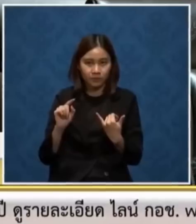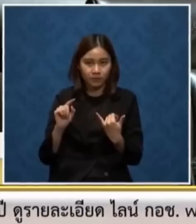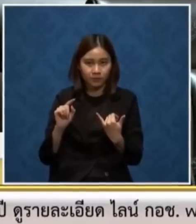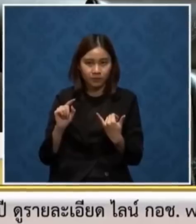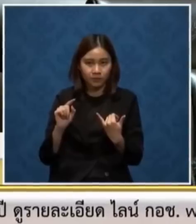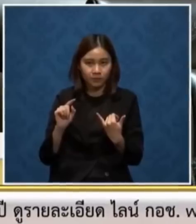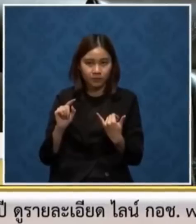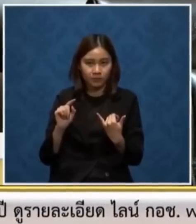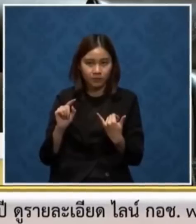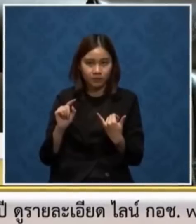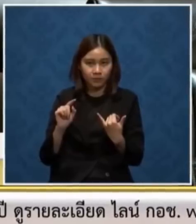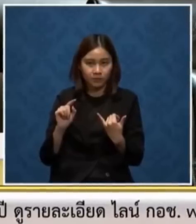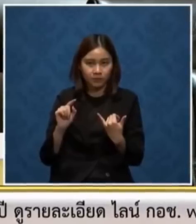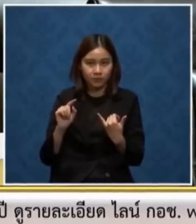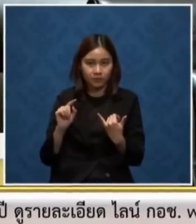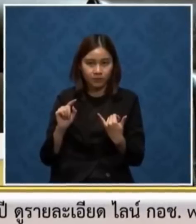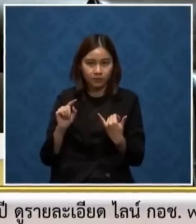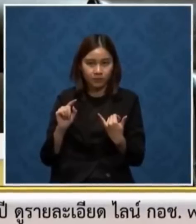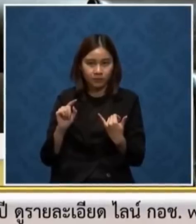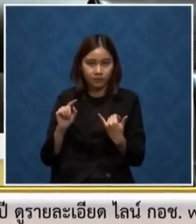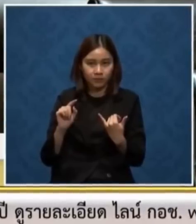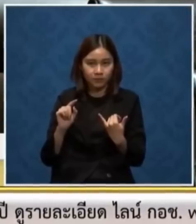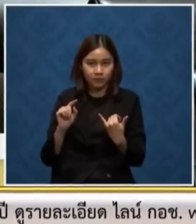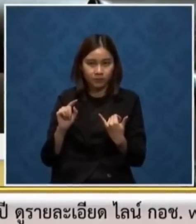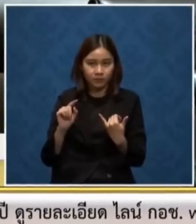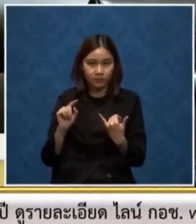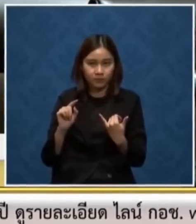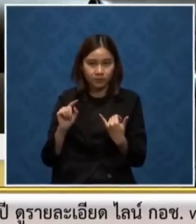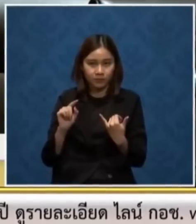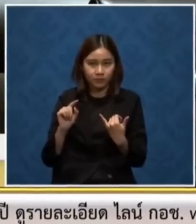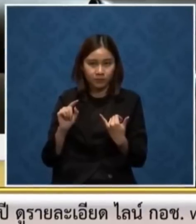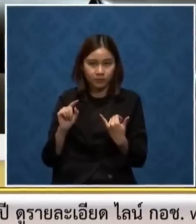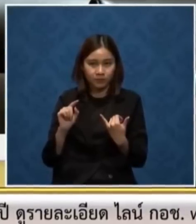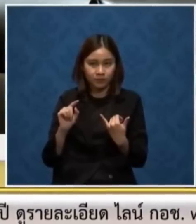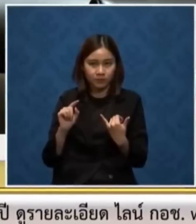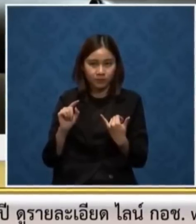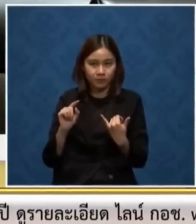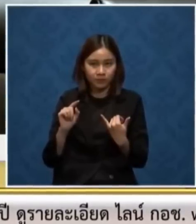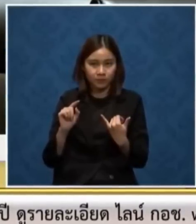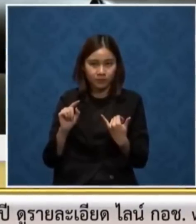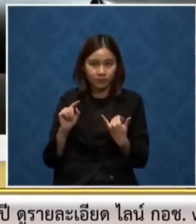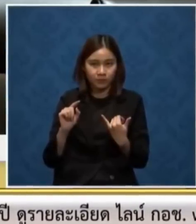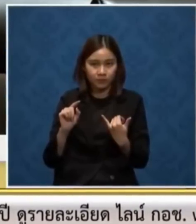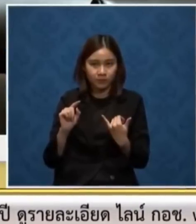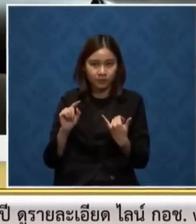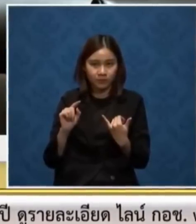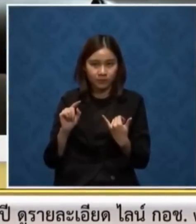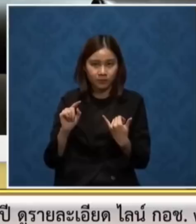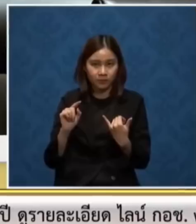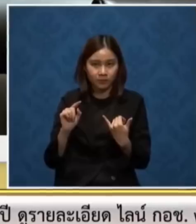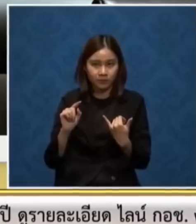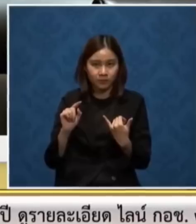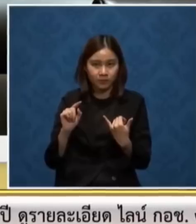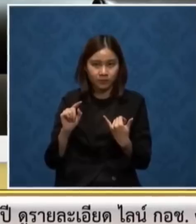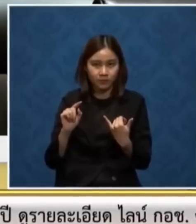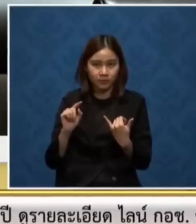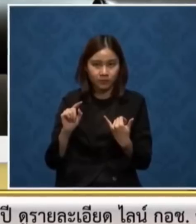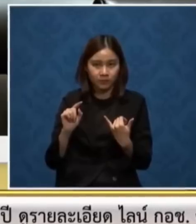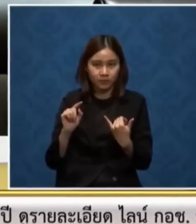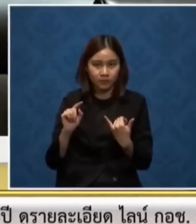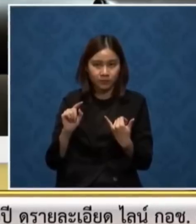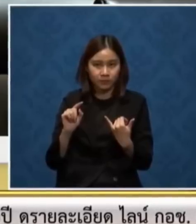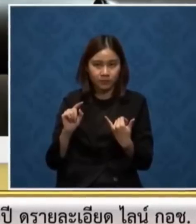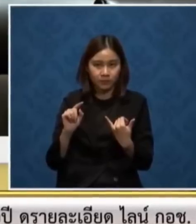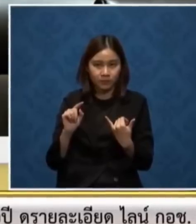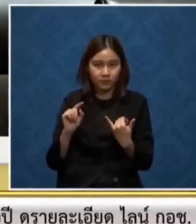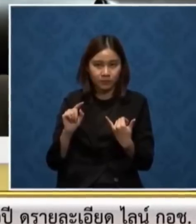เรียนท่านประธานสภาดิฉันเบญจาแสงจันทร์สมาชิกสภาผู้แทนราษฎรแบบบัญชีรายชื่อพรรคก้าวไกลค่ะท่านประธานค